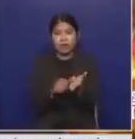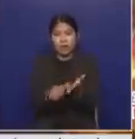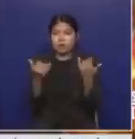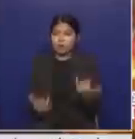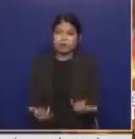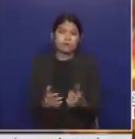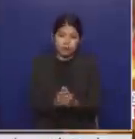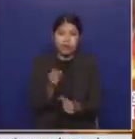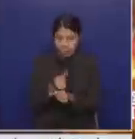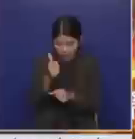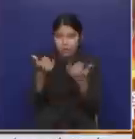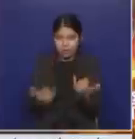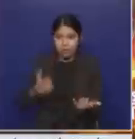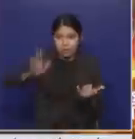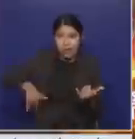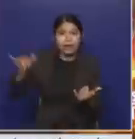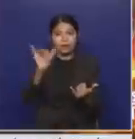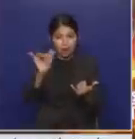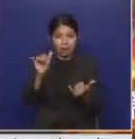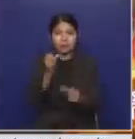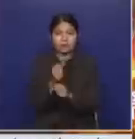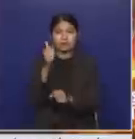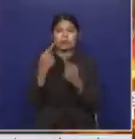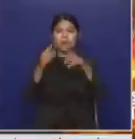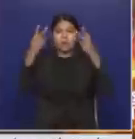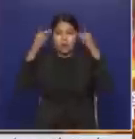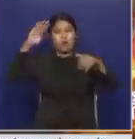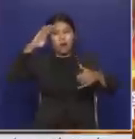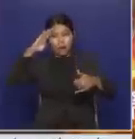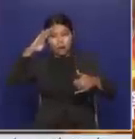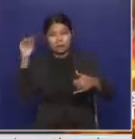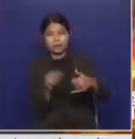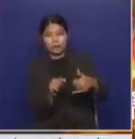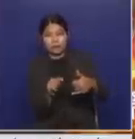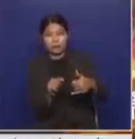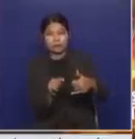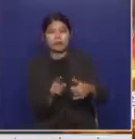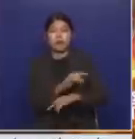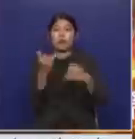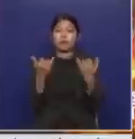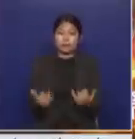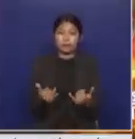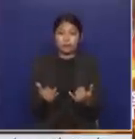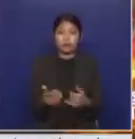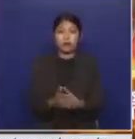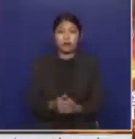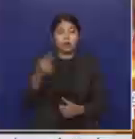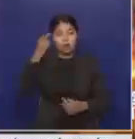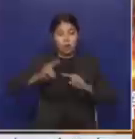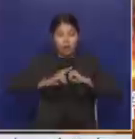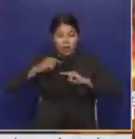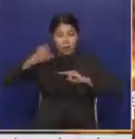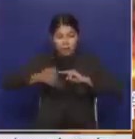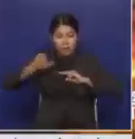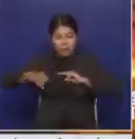ว่ายังไม่สายเกินไปจริงๆเพียงแต่พลเอกประยุทธ์จันทร์โอชาที่แม้แต่วันนี้จะรู้ตัวเองว่าได้